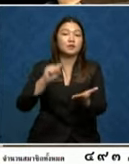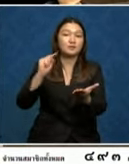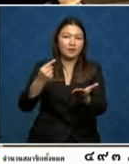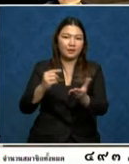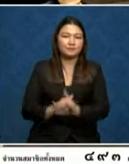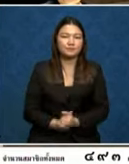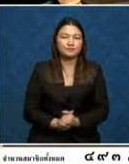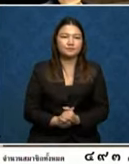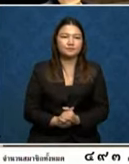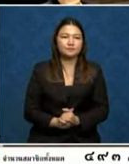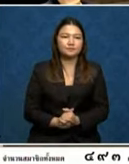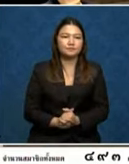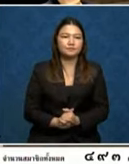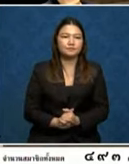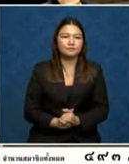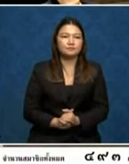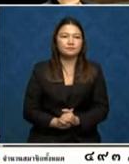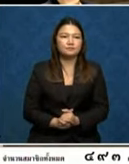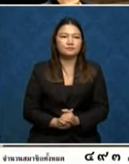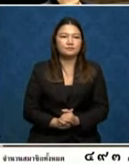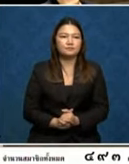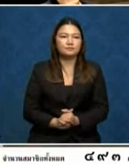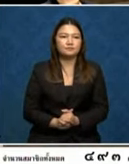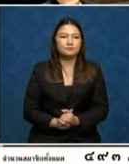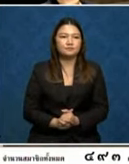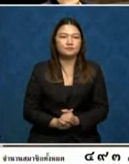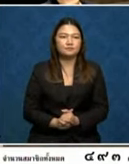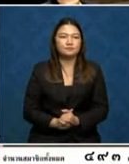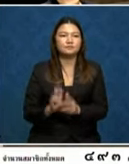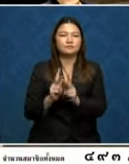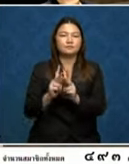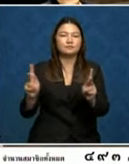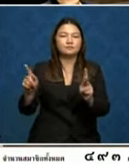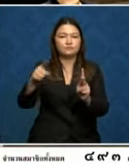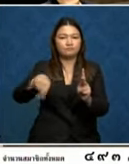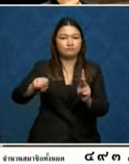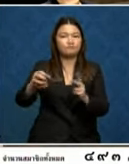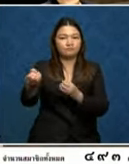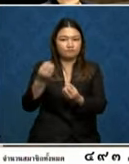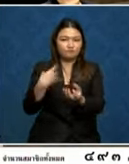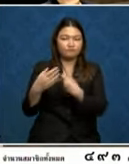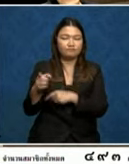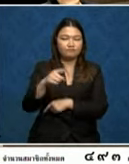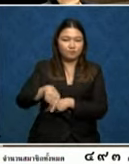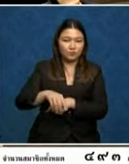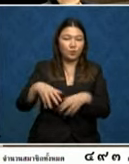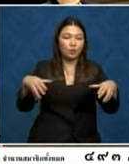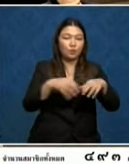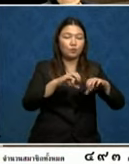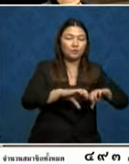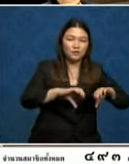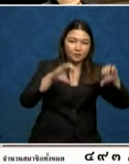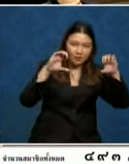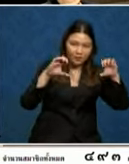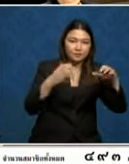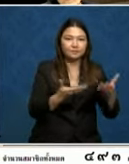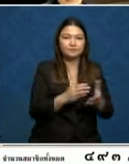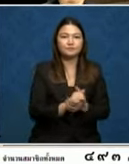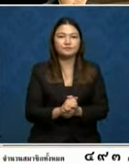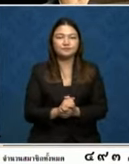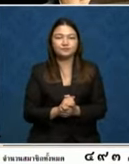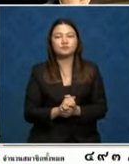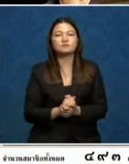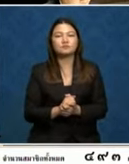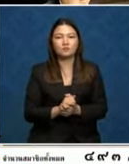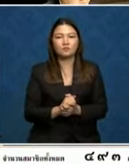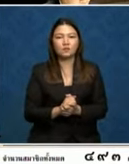ด้จะฟง ควเห็นจากทางข้านน้กบริษารงาน ภักรวมรัฐบาลแล้วกห